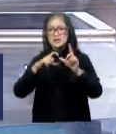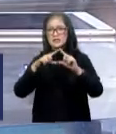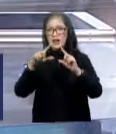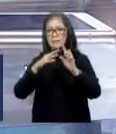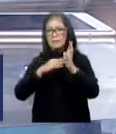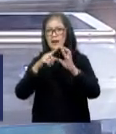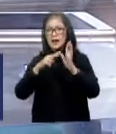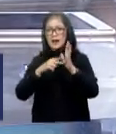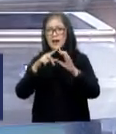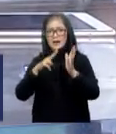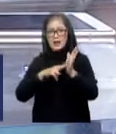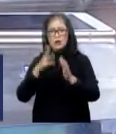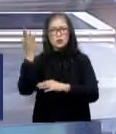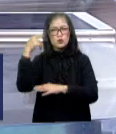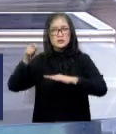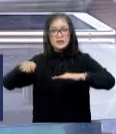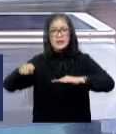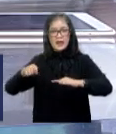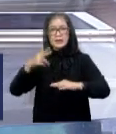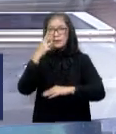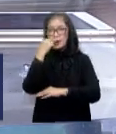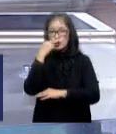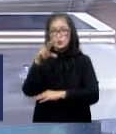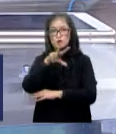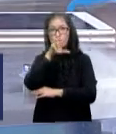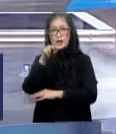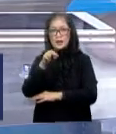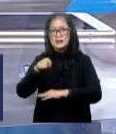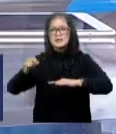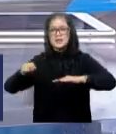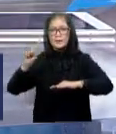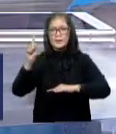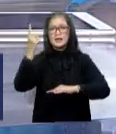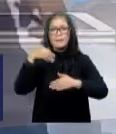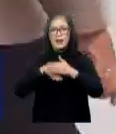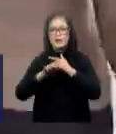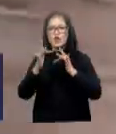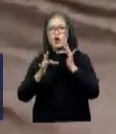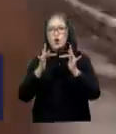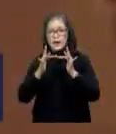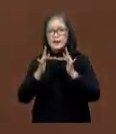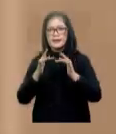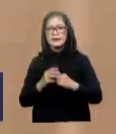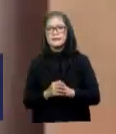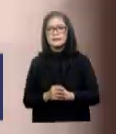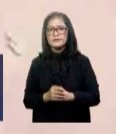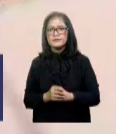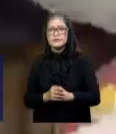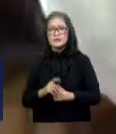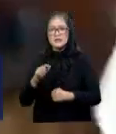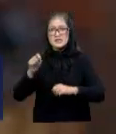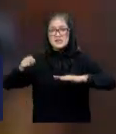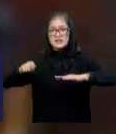negeri Bale Bandung Kota Bandung Jawa Barat tidak pernah digelar hari ini secara online Hai sidang perdana dengan agenda